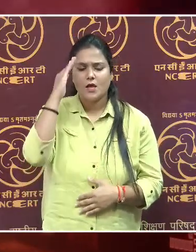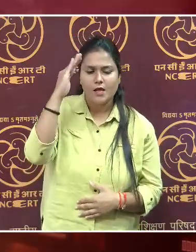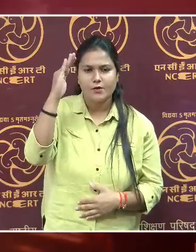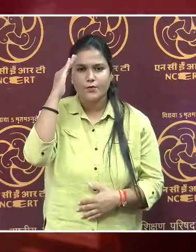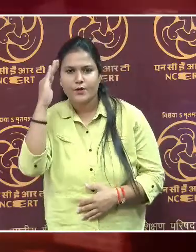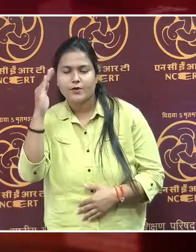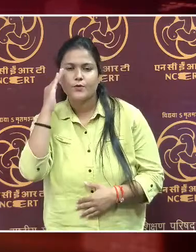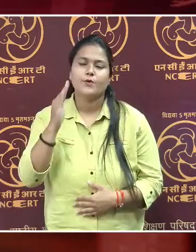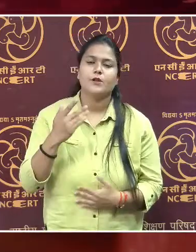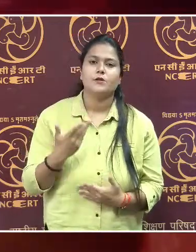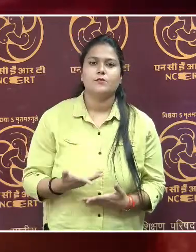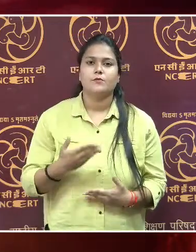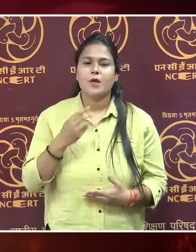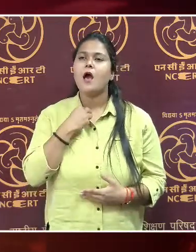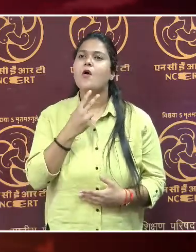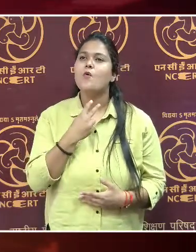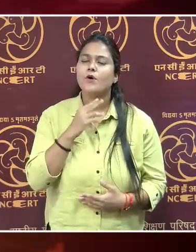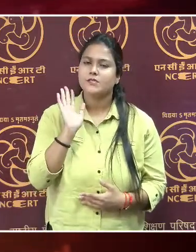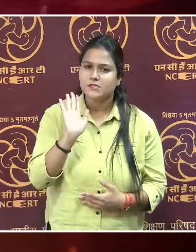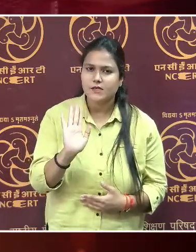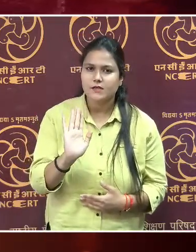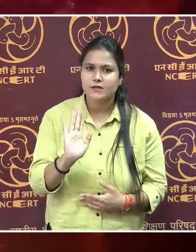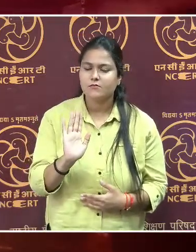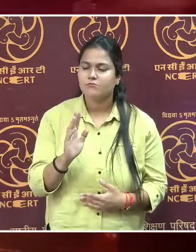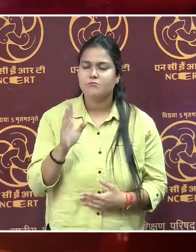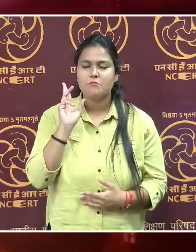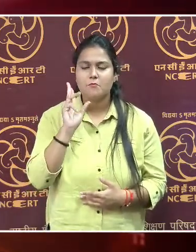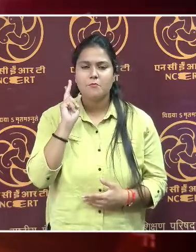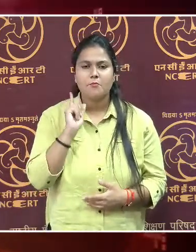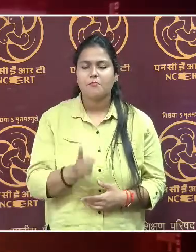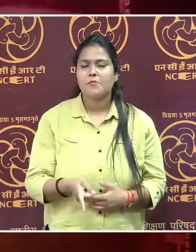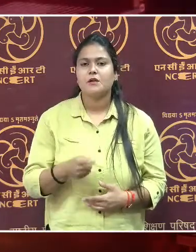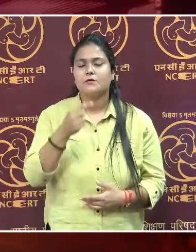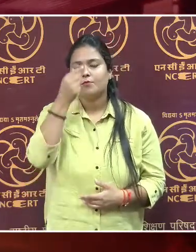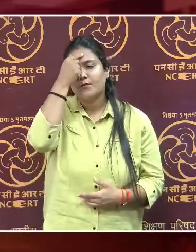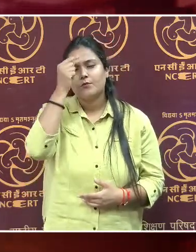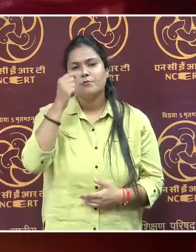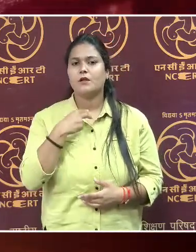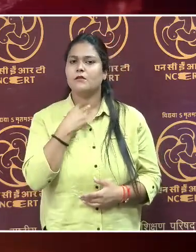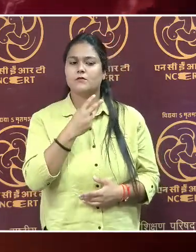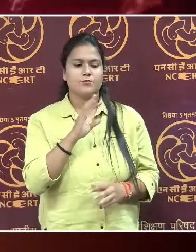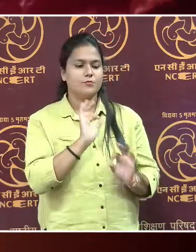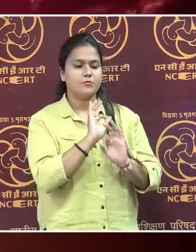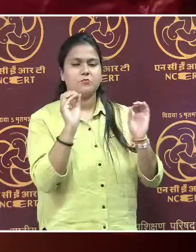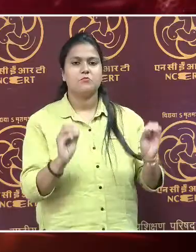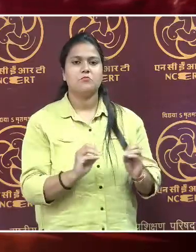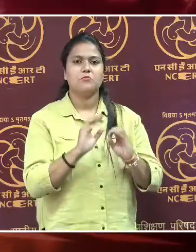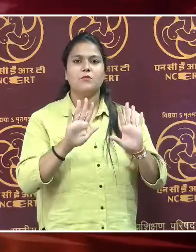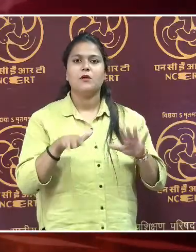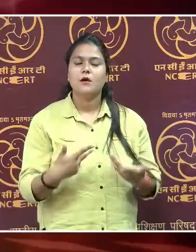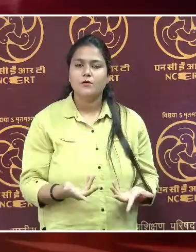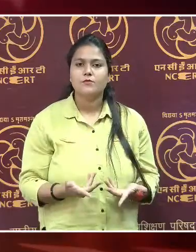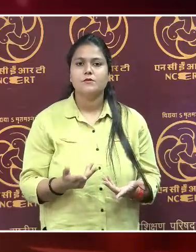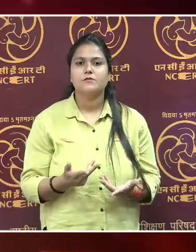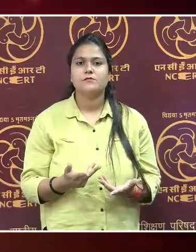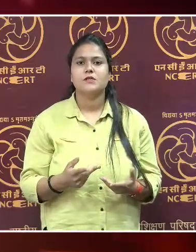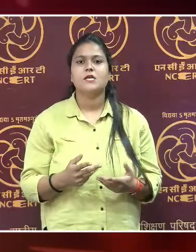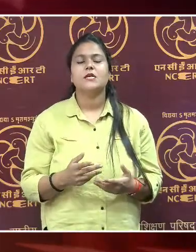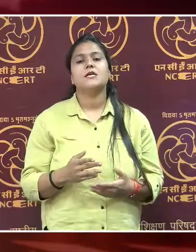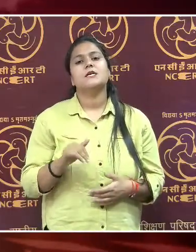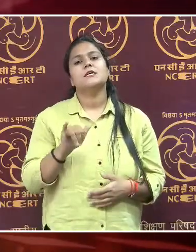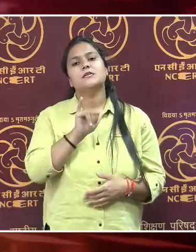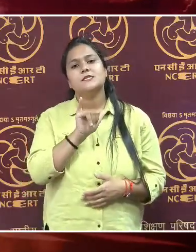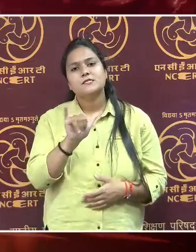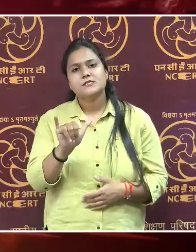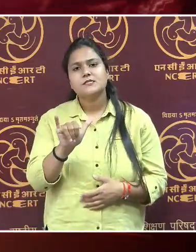हेलो मैडम, क्या मेरी आवाज़ आ रही है, उनको तो आएगी ही नहीं जी, है ना, तो वो रिस्पॉन्ड नहीं करेंगे। ऐसी और भी बहुत सारी